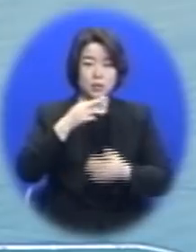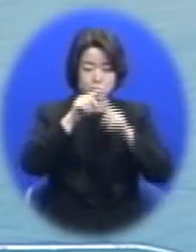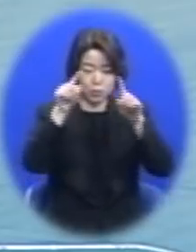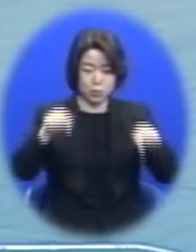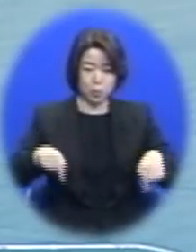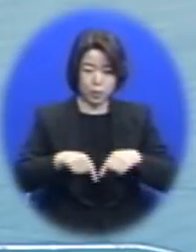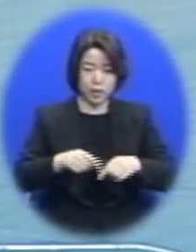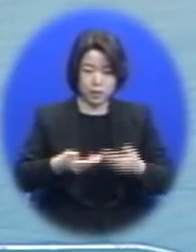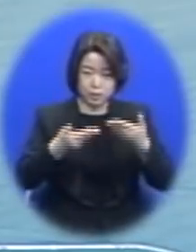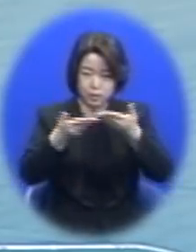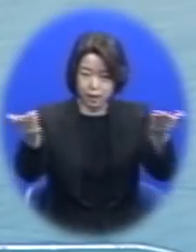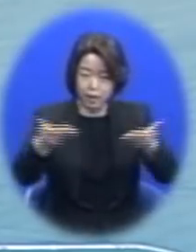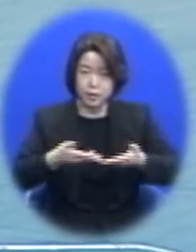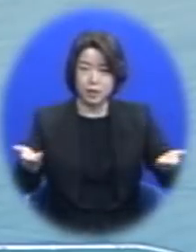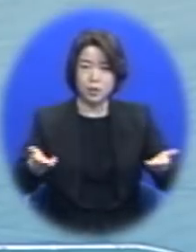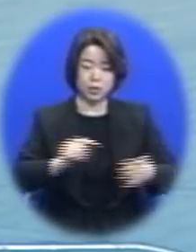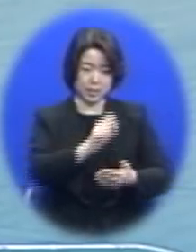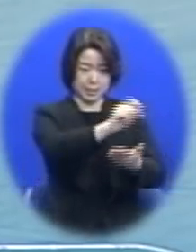써보라 그랬습니다